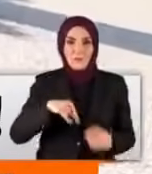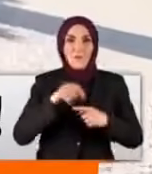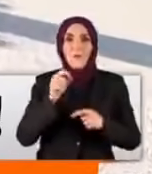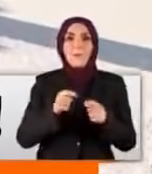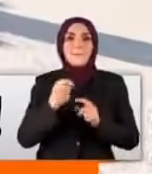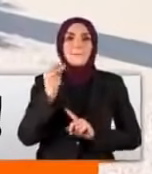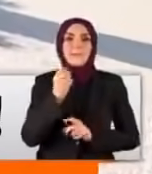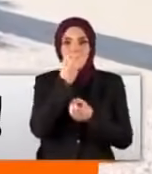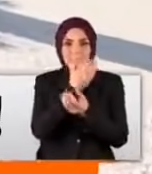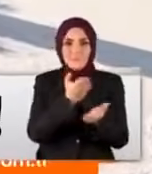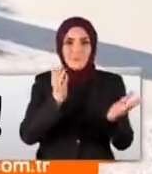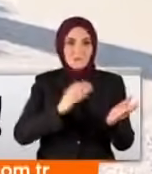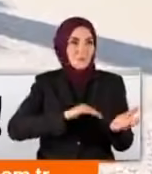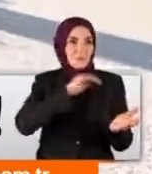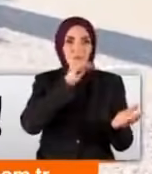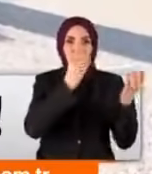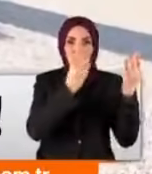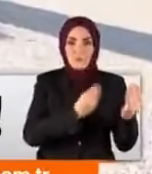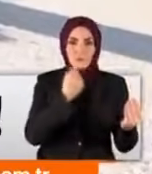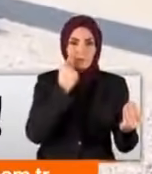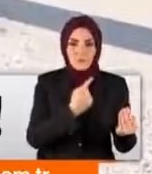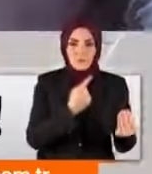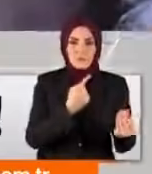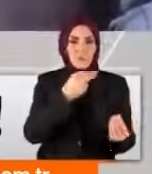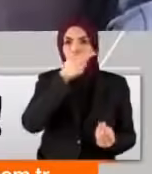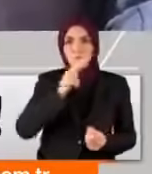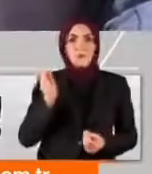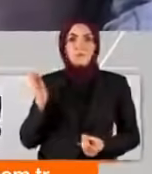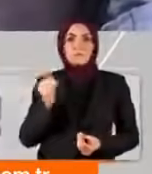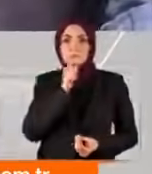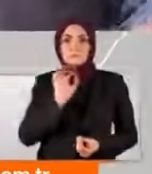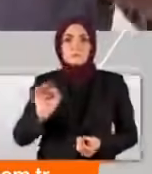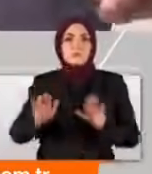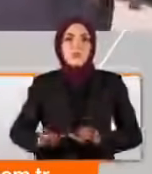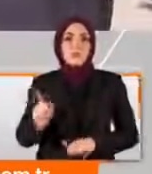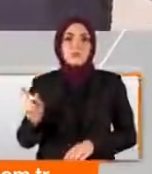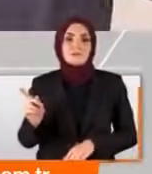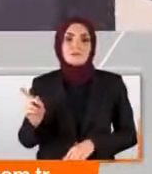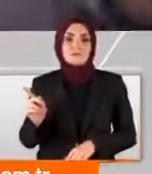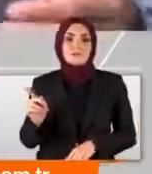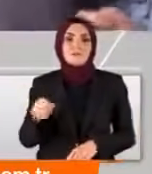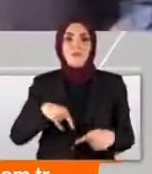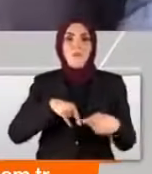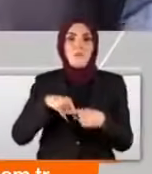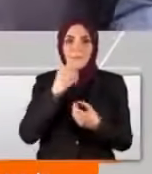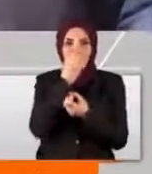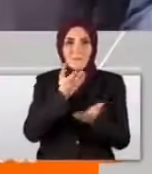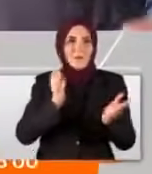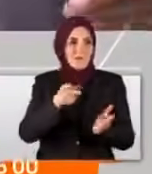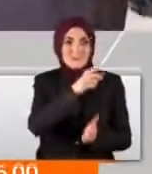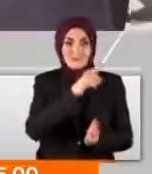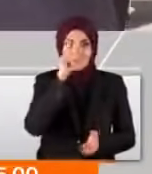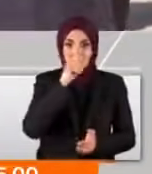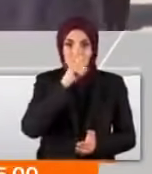başladı. Bu da köyün susuz kalması demek, her yaz olduğu gibi. Hobi bahçelerinden dolayı mı sizin köye su geldi? Hobi bahçeleri hepsi su aldı. Asil Genel